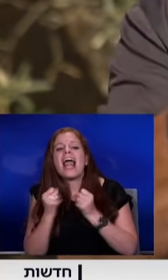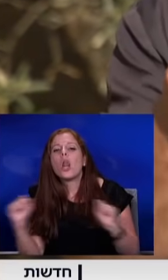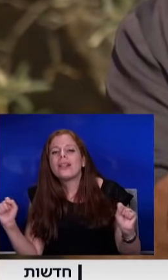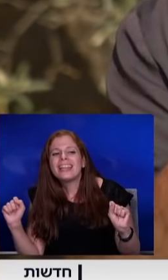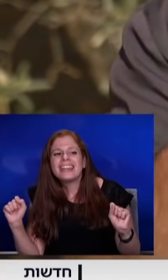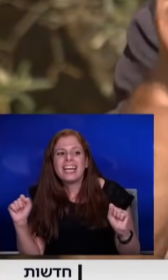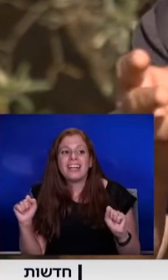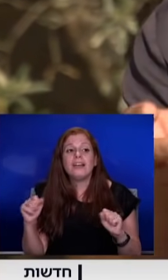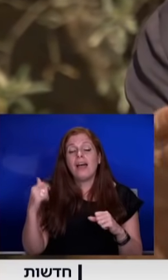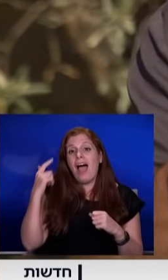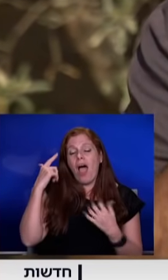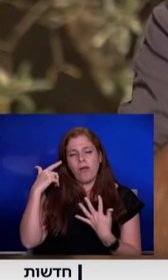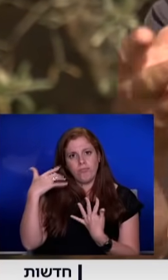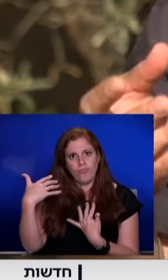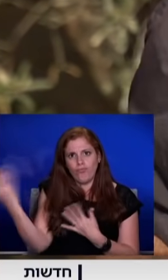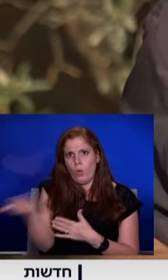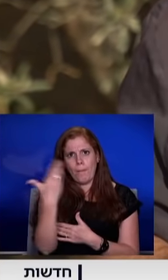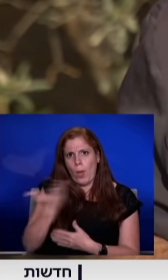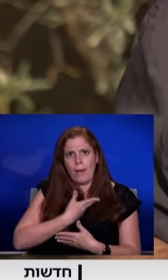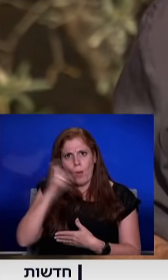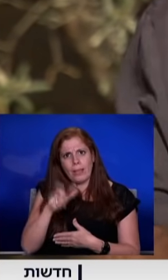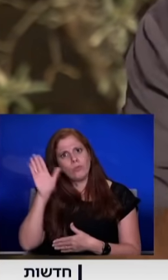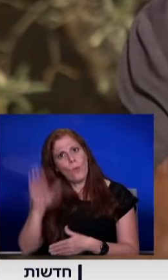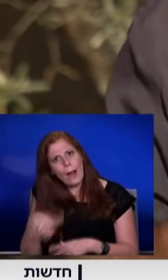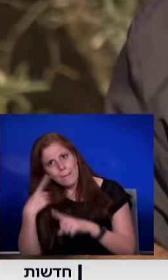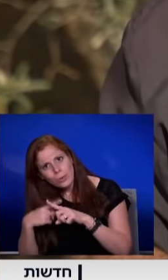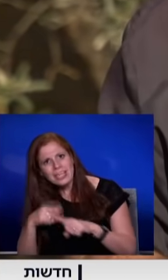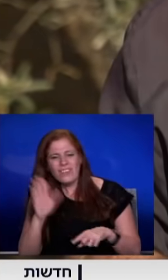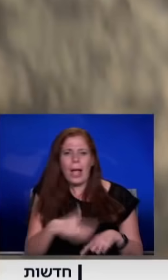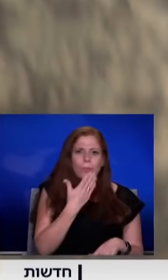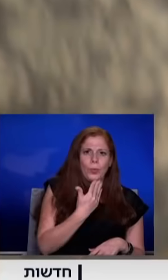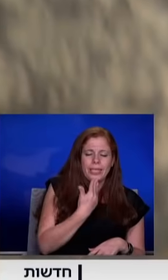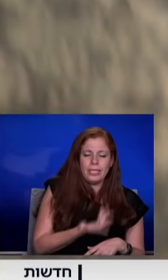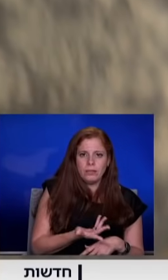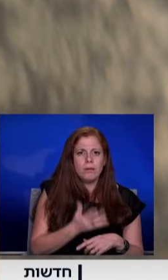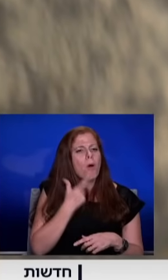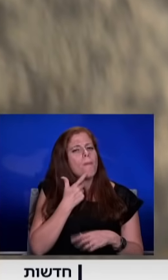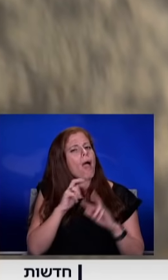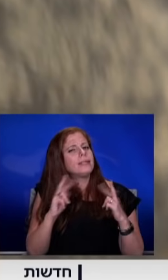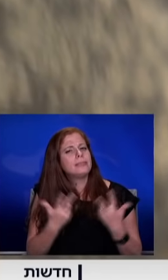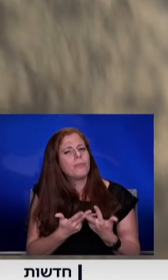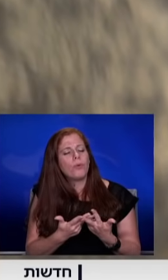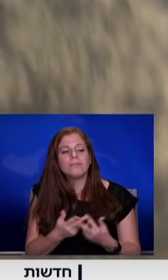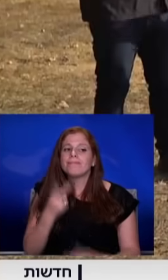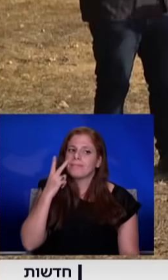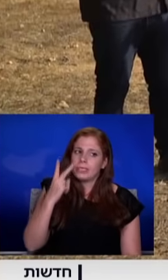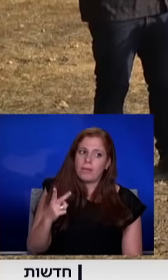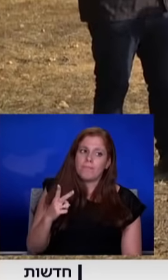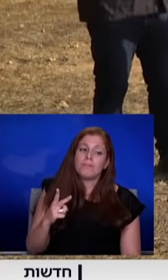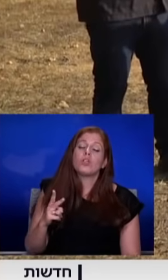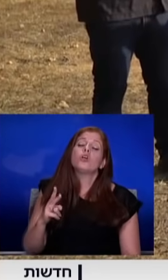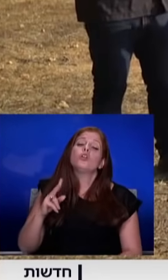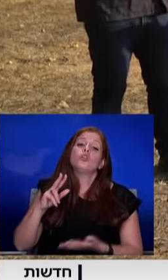הקהל לא תקבל אדם שהוא גם נוצרי וגם שייך לעם היהודי. מה אומר הציבור 60 שנה אחר כך? תראה, או ששופטי בג"ץ טעו,